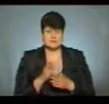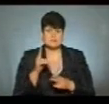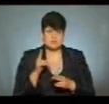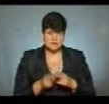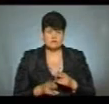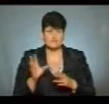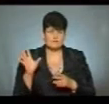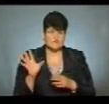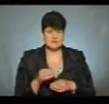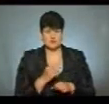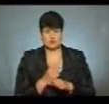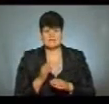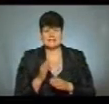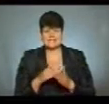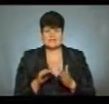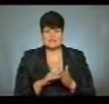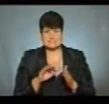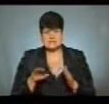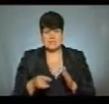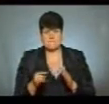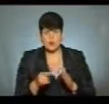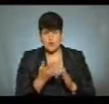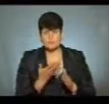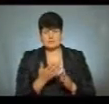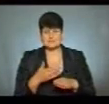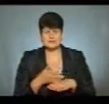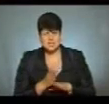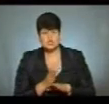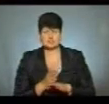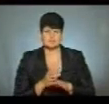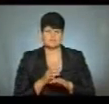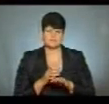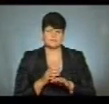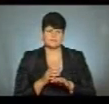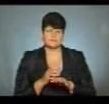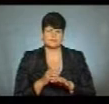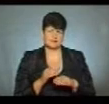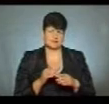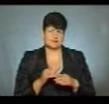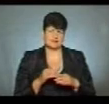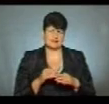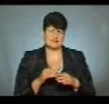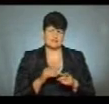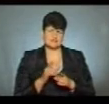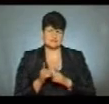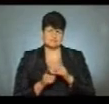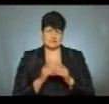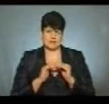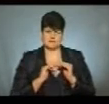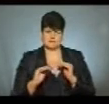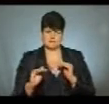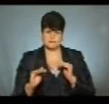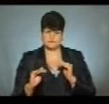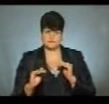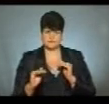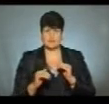спектр робіт з ліквідації ямковості, з ліквідації тріщин, напливів і деформації покриття. Скажіть,